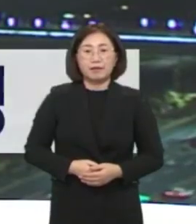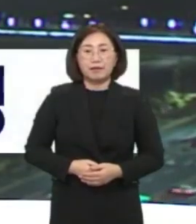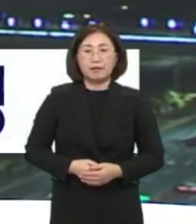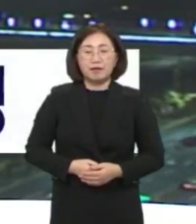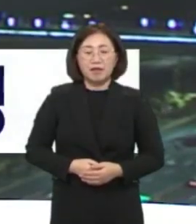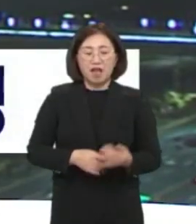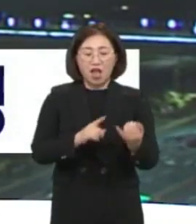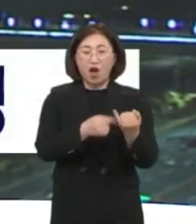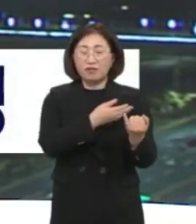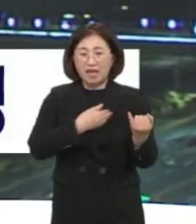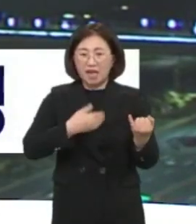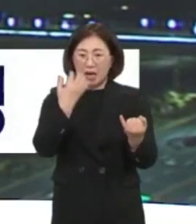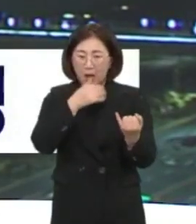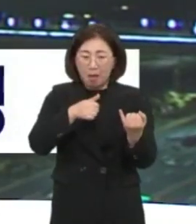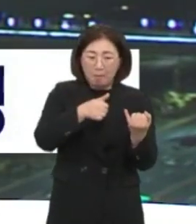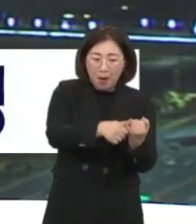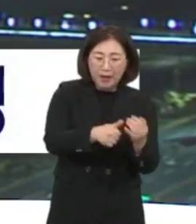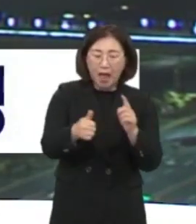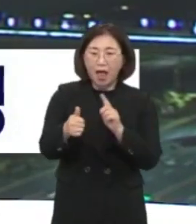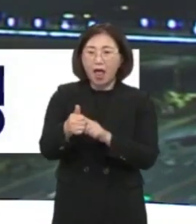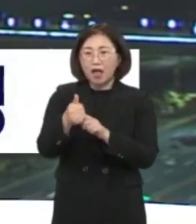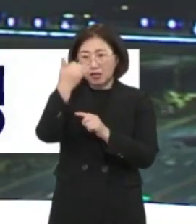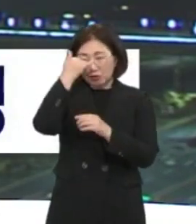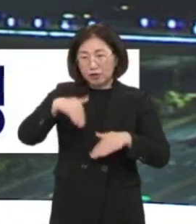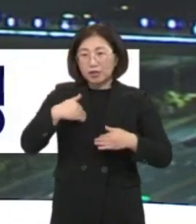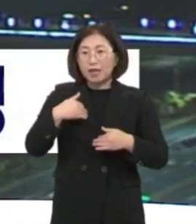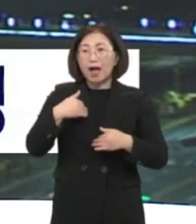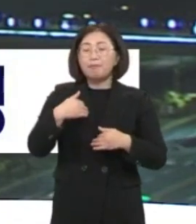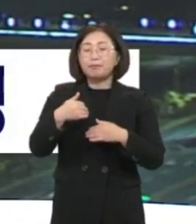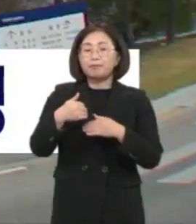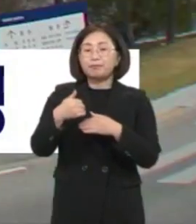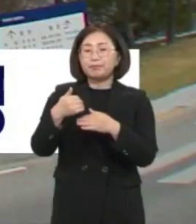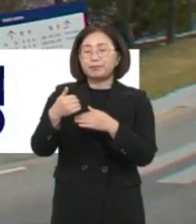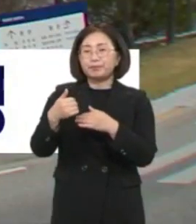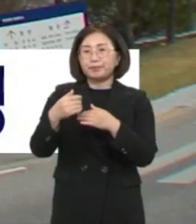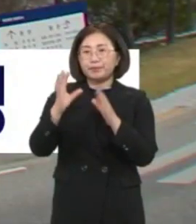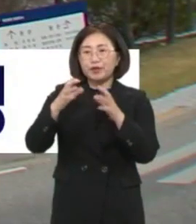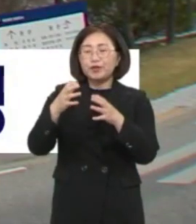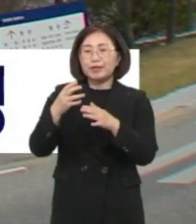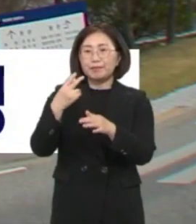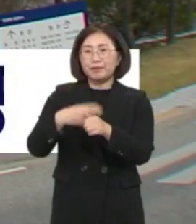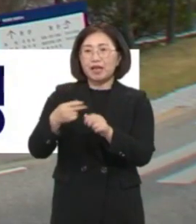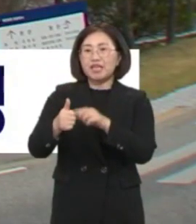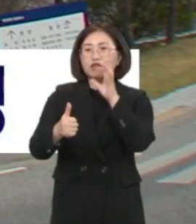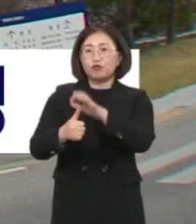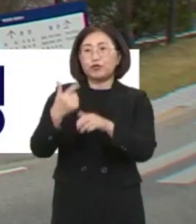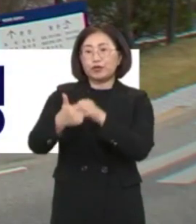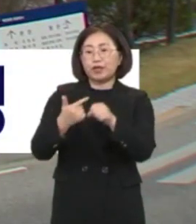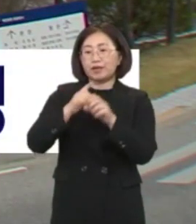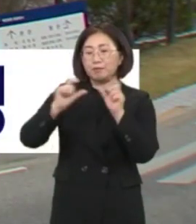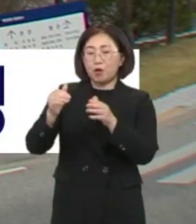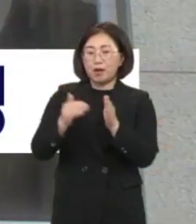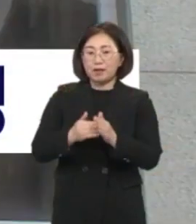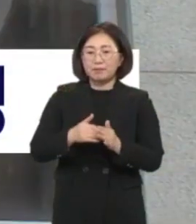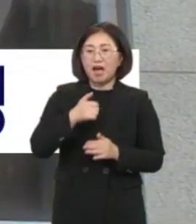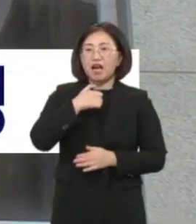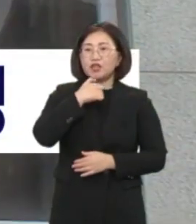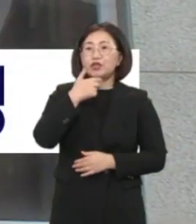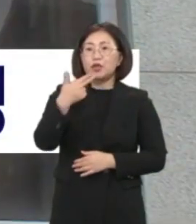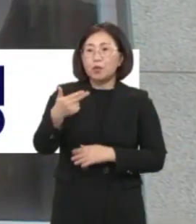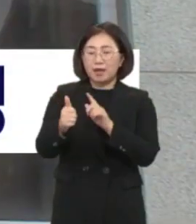여제자를 성폭행한 혐의 등으로 재판에 넘겨진 충남의 한 국립대 교수에게 징역 6년형이 확정됐습니다. 57살